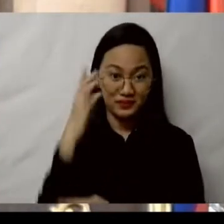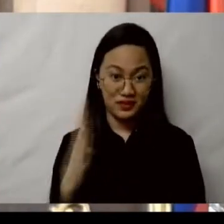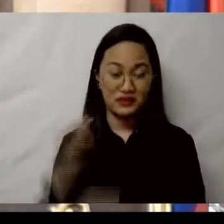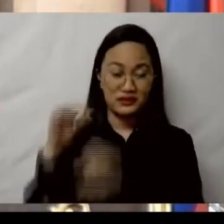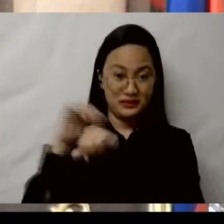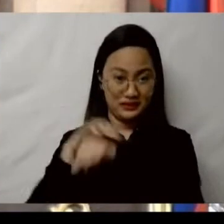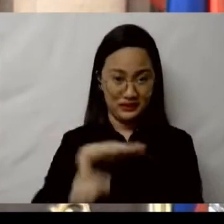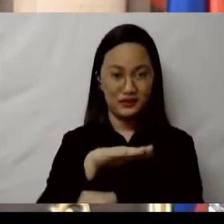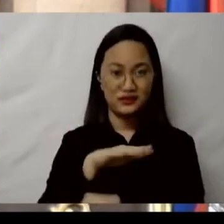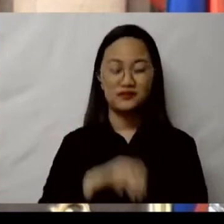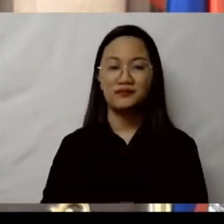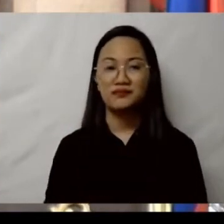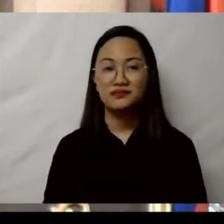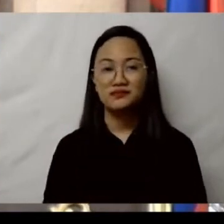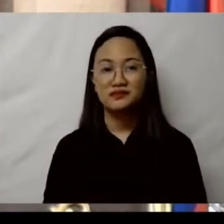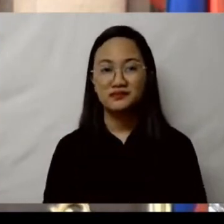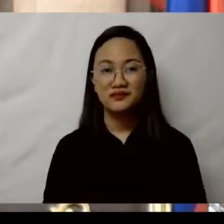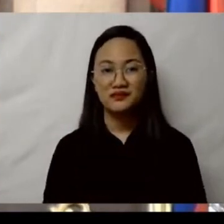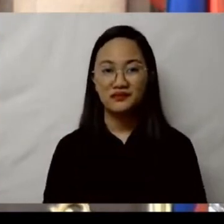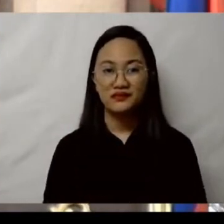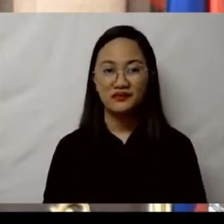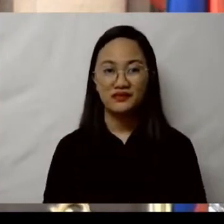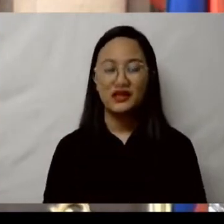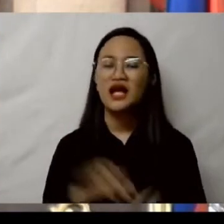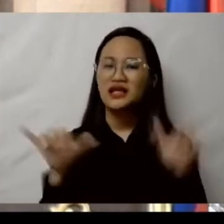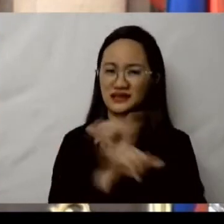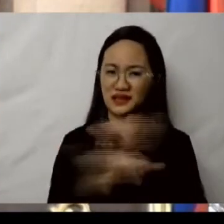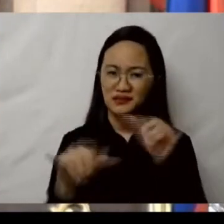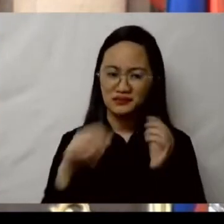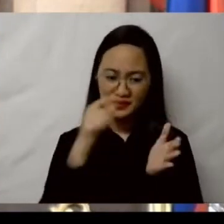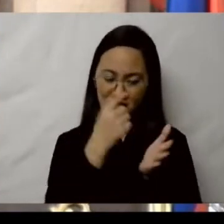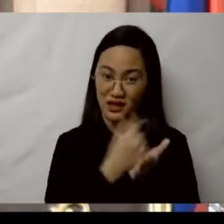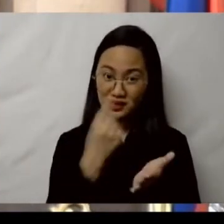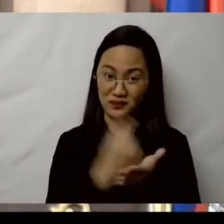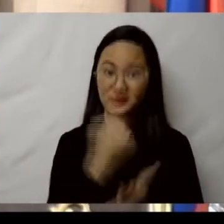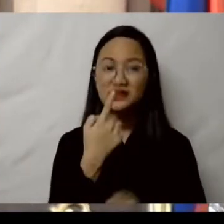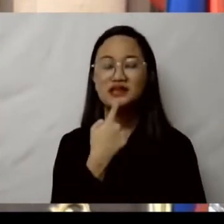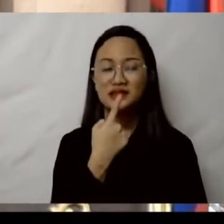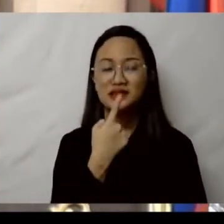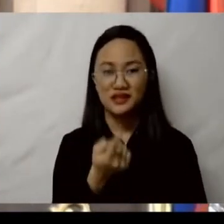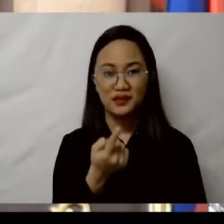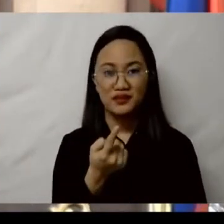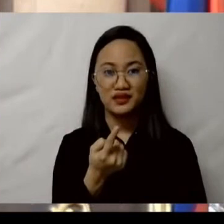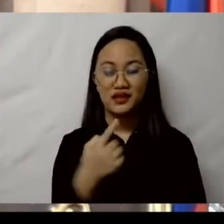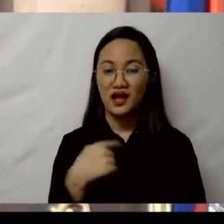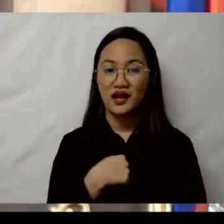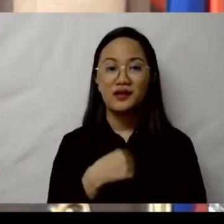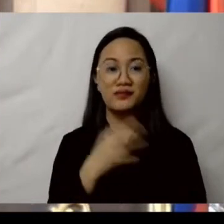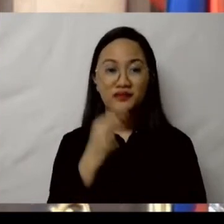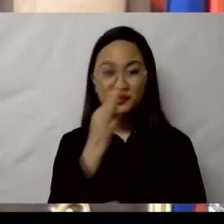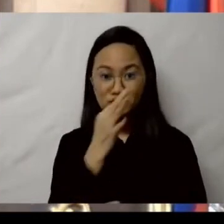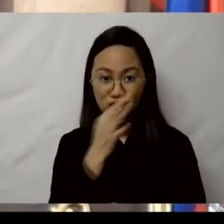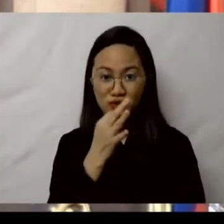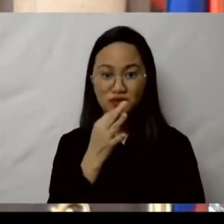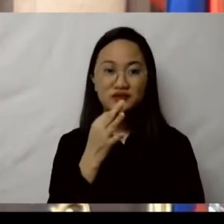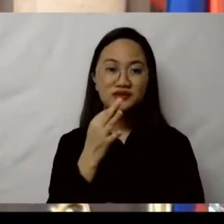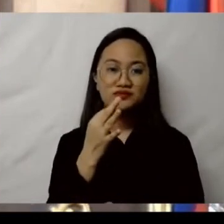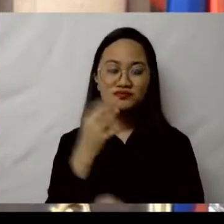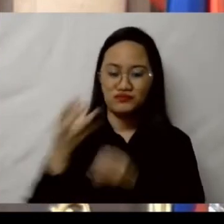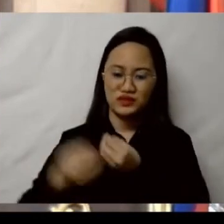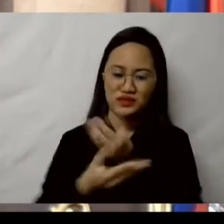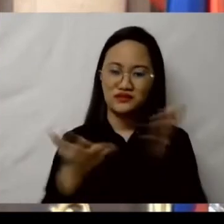Gayon din sa Ebanghelyo, narinig natin si Jesus na ang sabi, ako ang pagdaing nagbibigay buhay na bumaba mula sa langit,